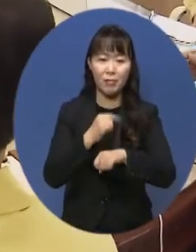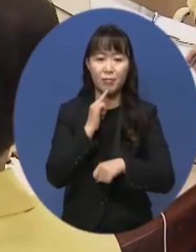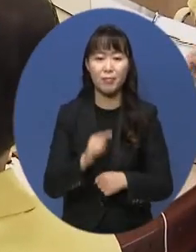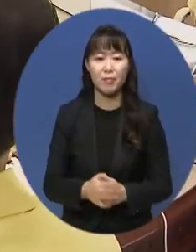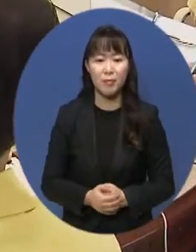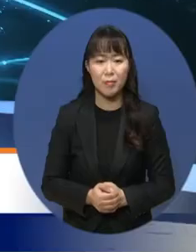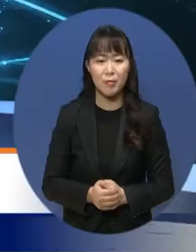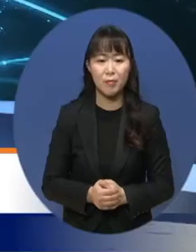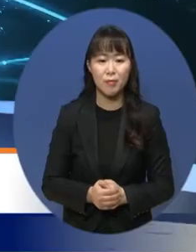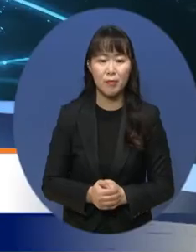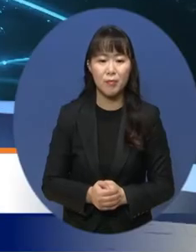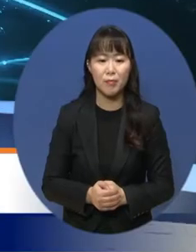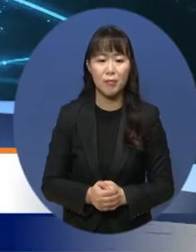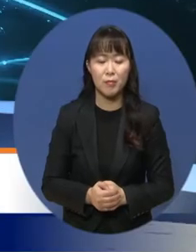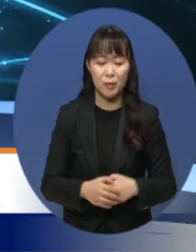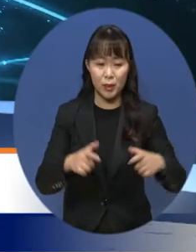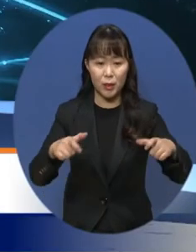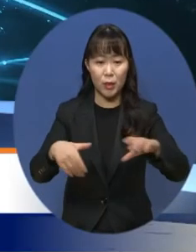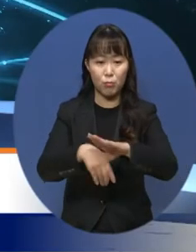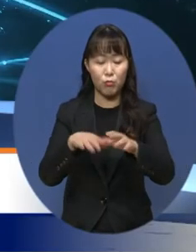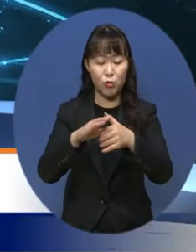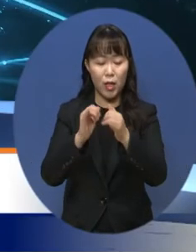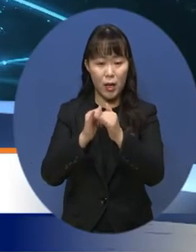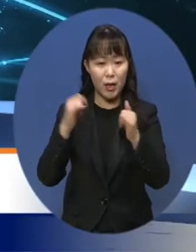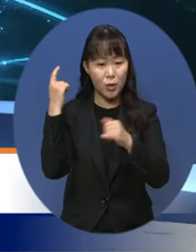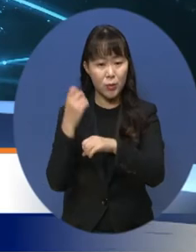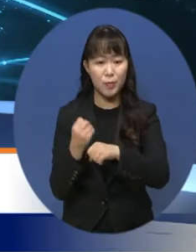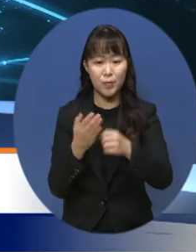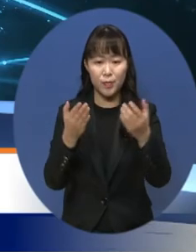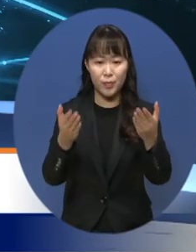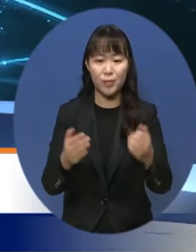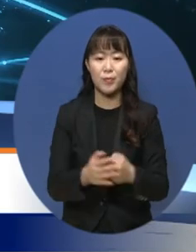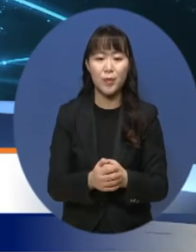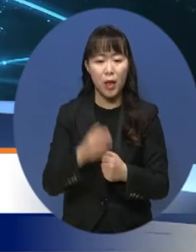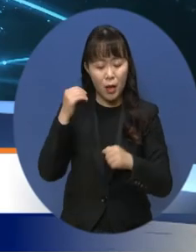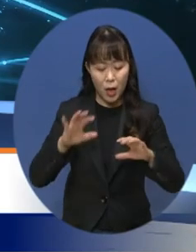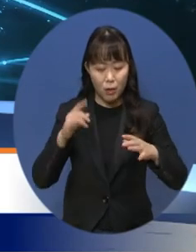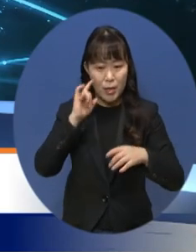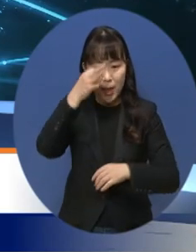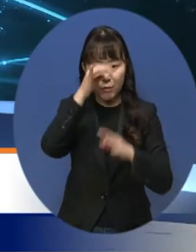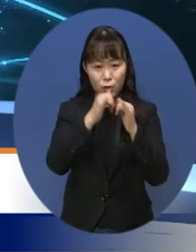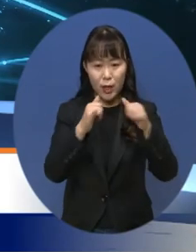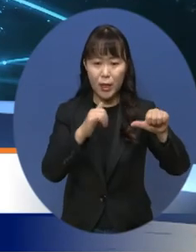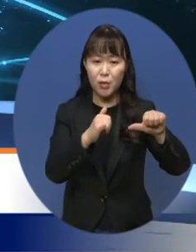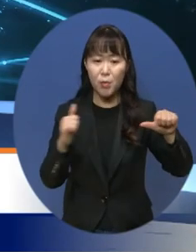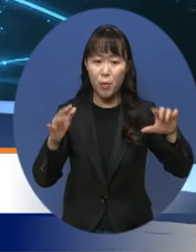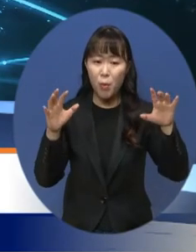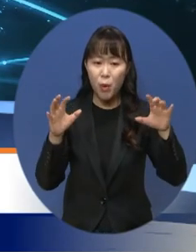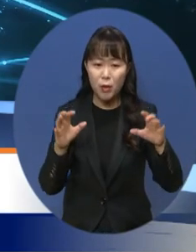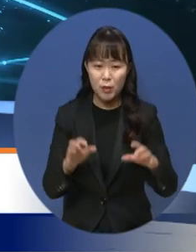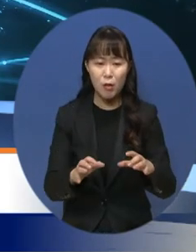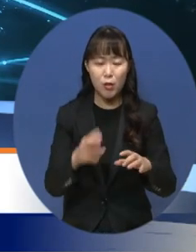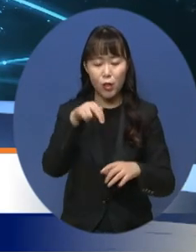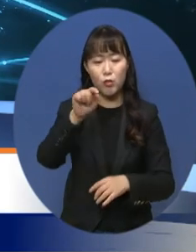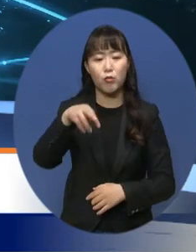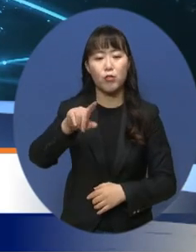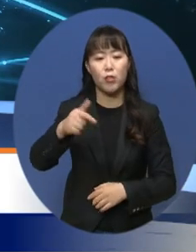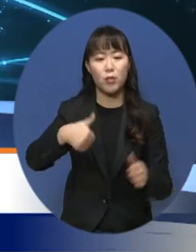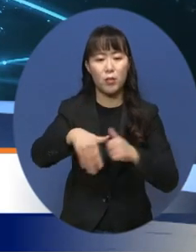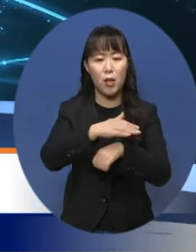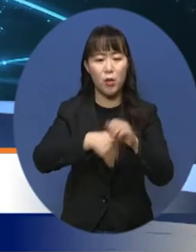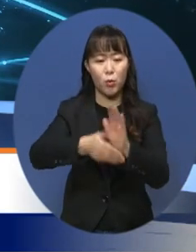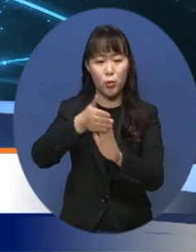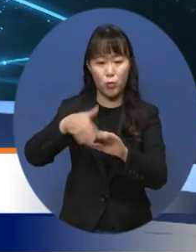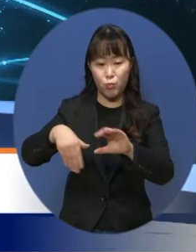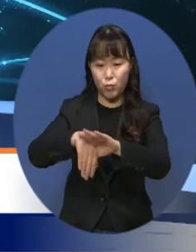밝혔습니다. 지역의 문화가 소식 전해드립니다. 국내 예술가 5명이 모여 순천 생태도시